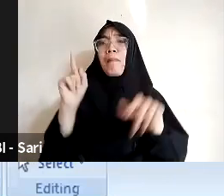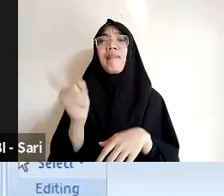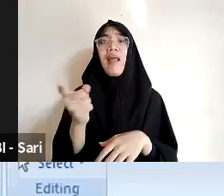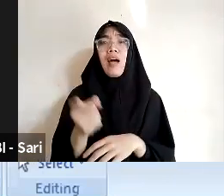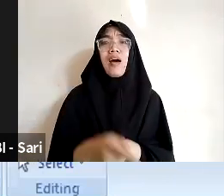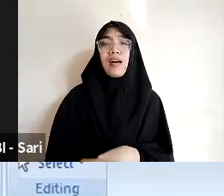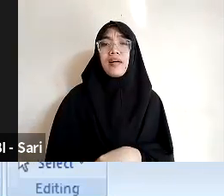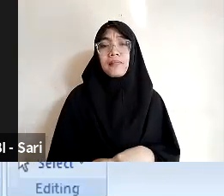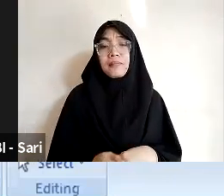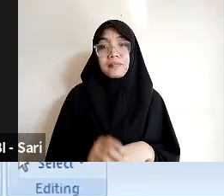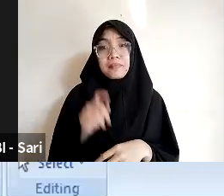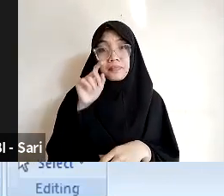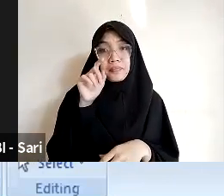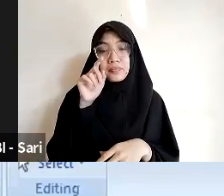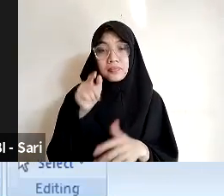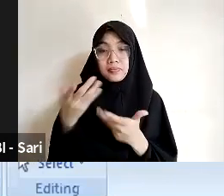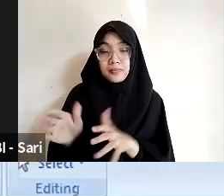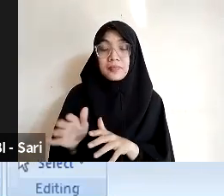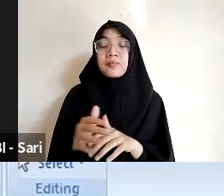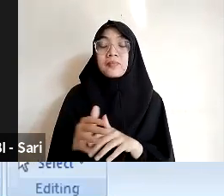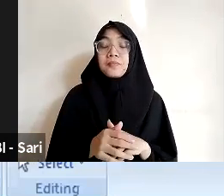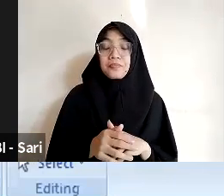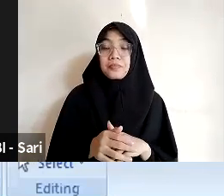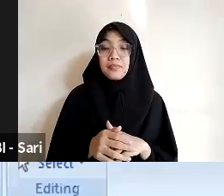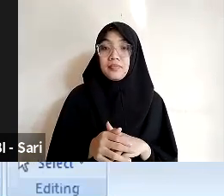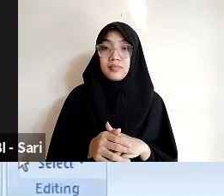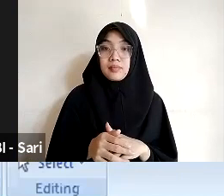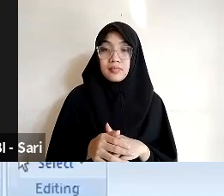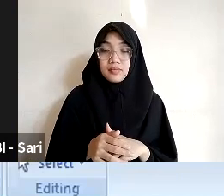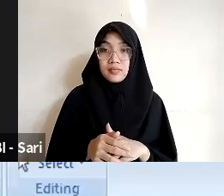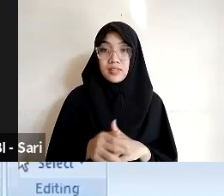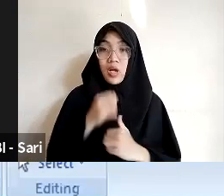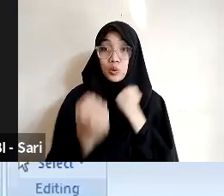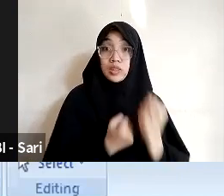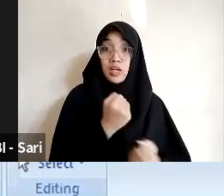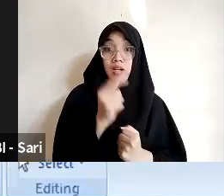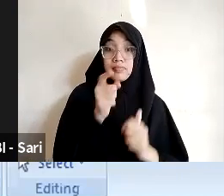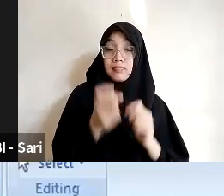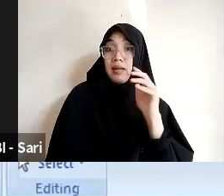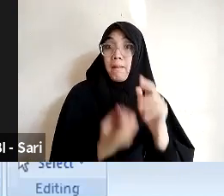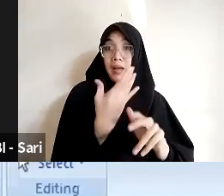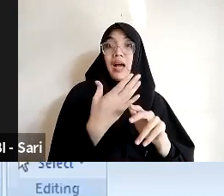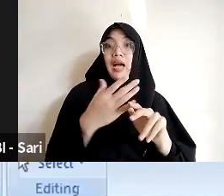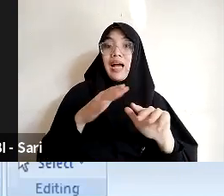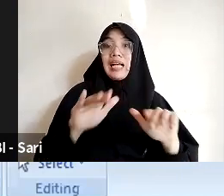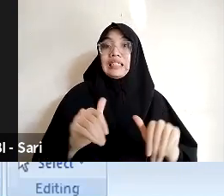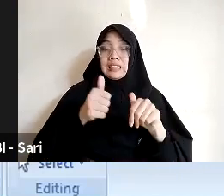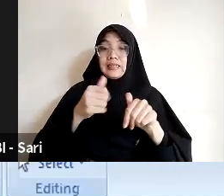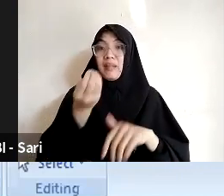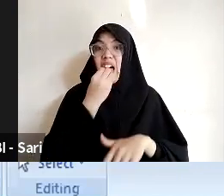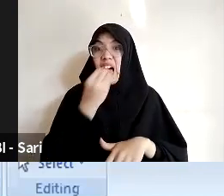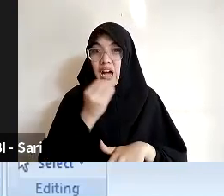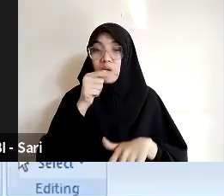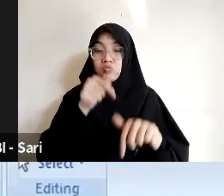Dan kemudian yang dari upaya untuk mengembangkan lumbung pangan, inilah yang